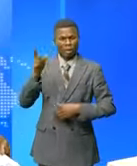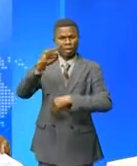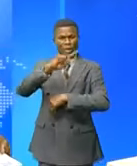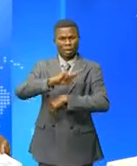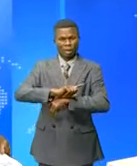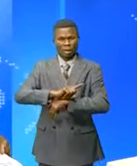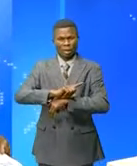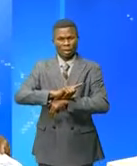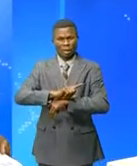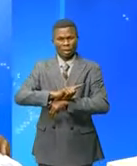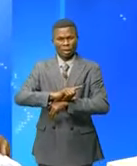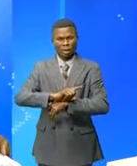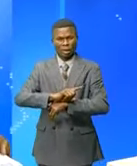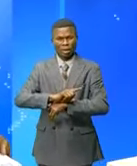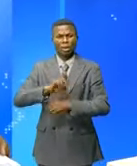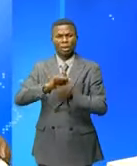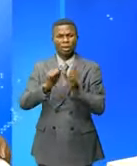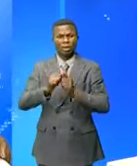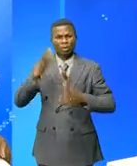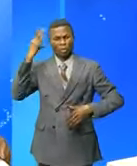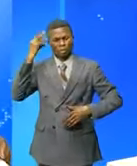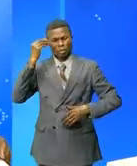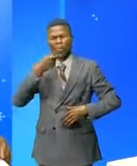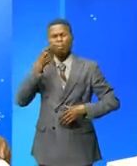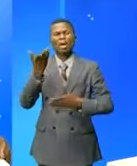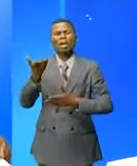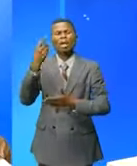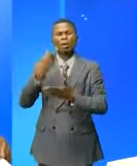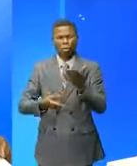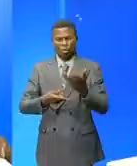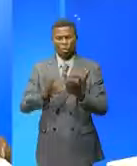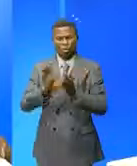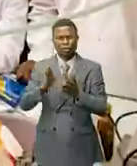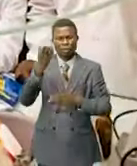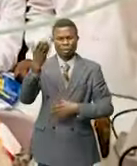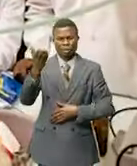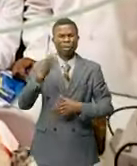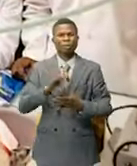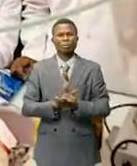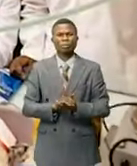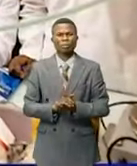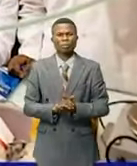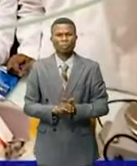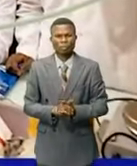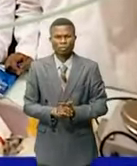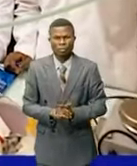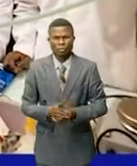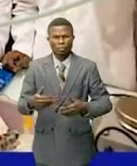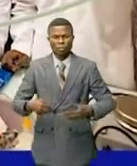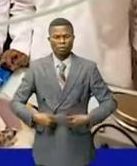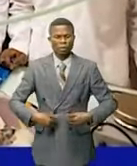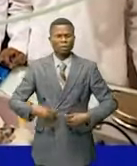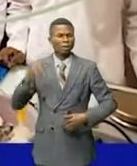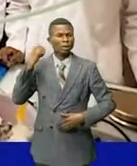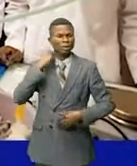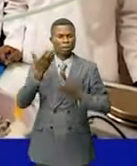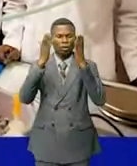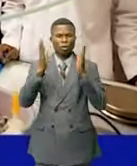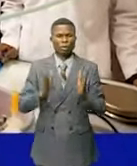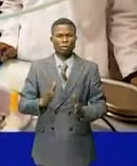de l'oncocérose. De quoi il s'agit? Découvrons-le dans ce reportage. Les jeunes médecins,